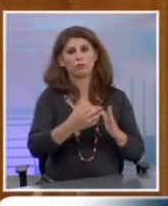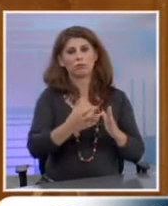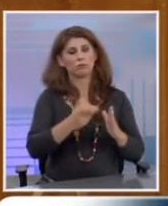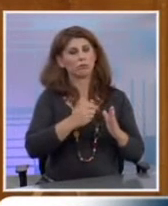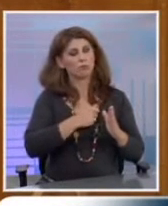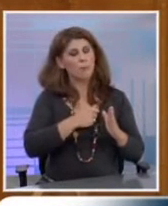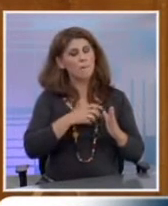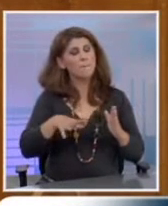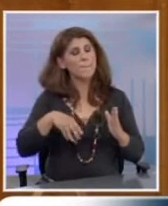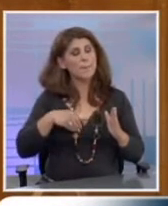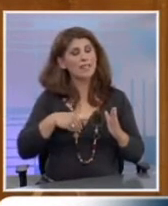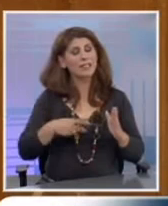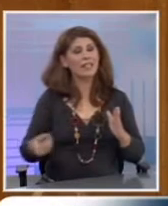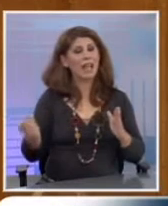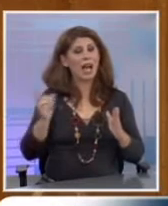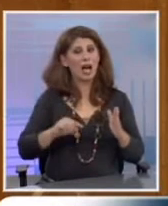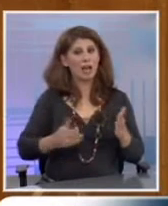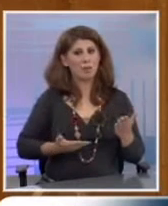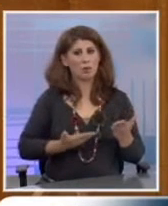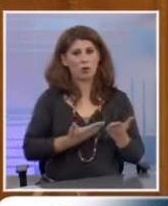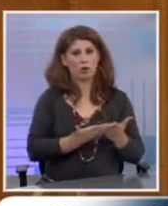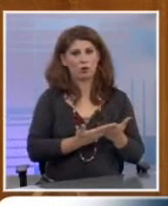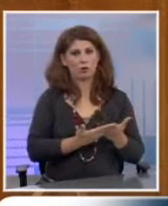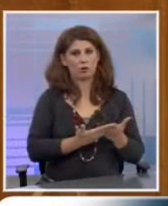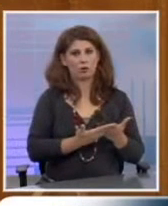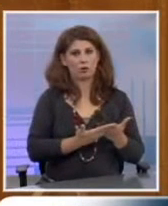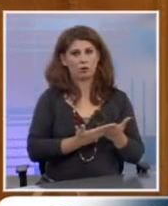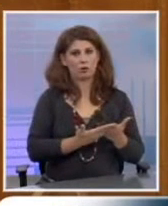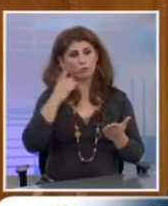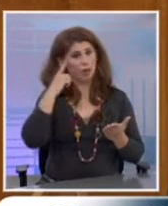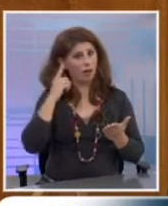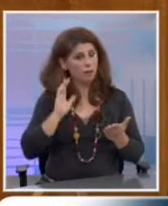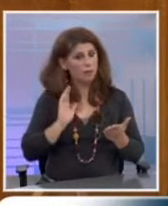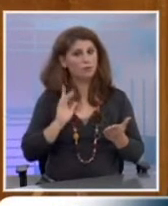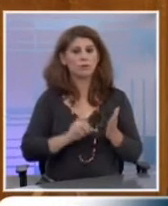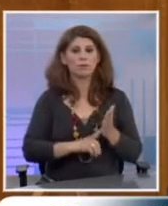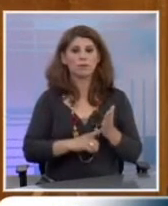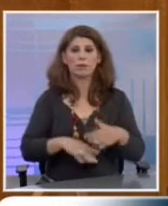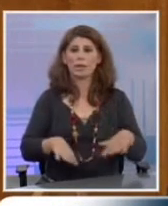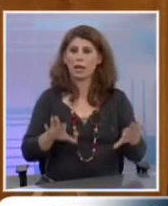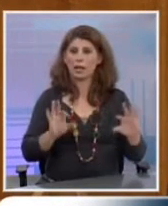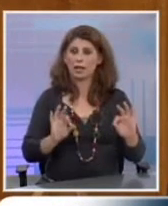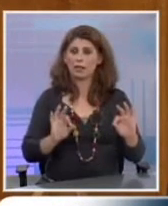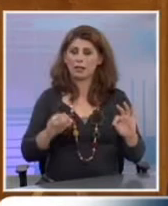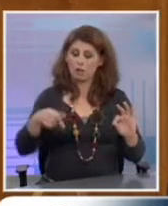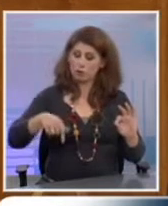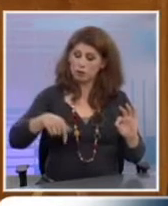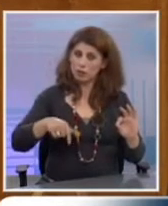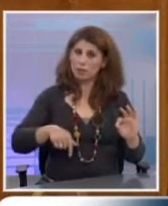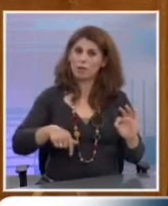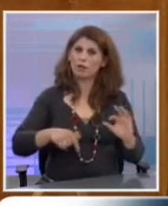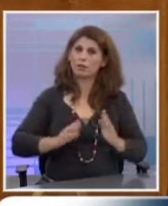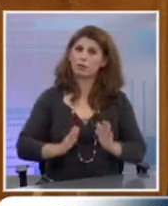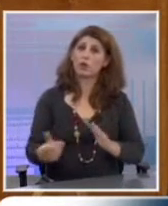πιστική εναλλακτική πρόταση, η οποία κατά τη δική μας άποψη πρέπει να ξεκινάει από το σήμερα, να πηγαίνει